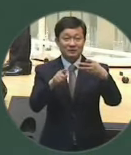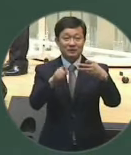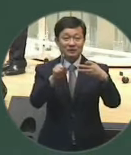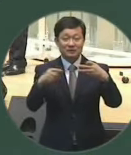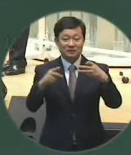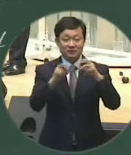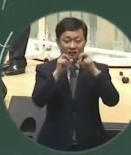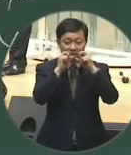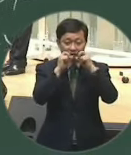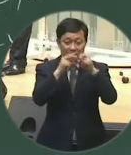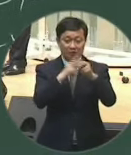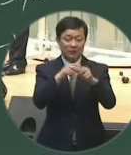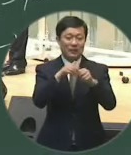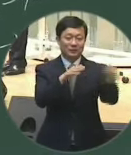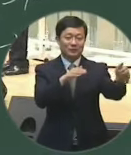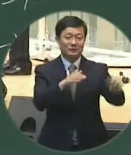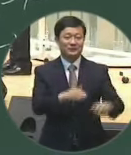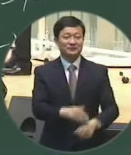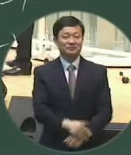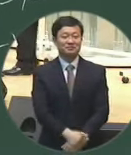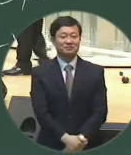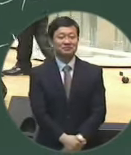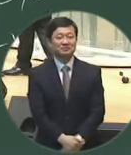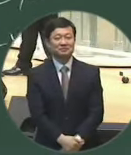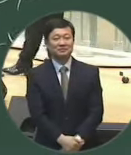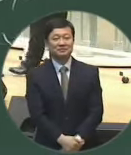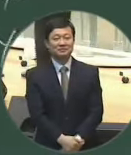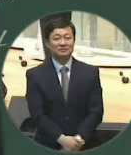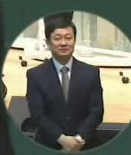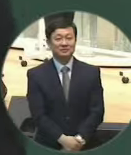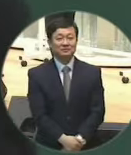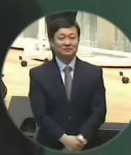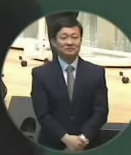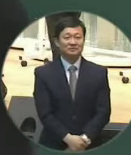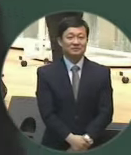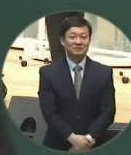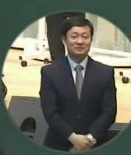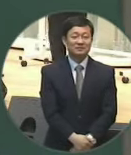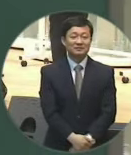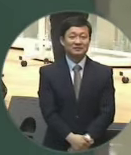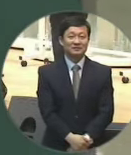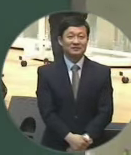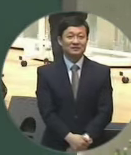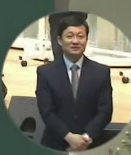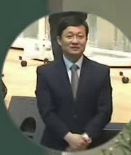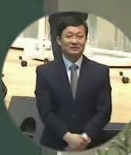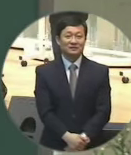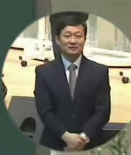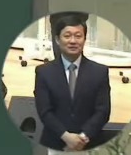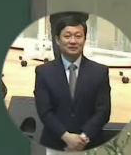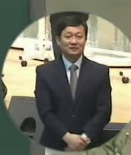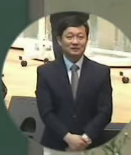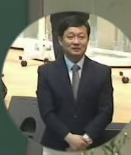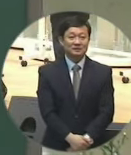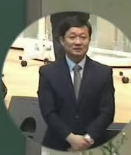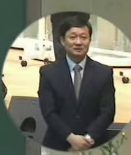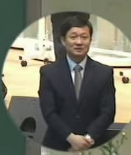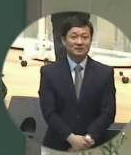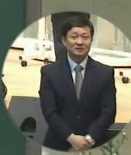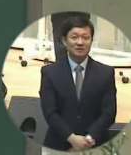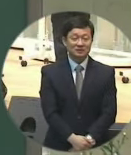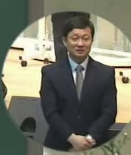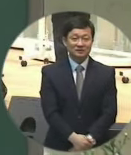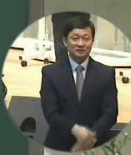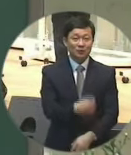the missionaries. 선교사 파송도 이렇게 돼야 돼요. We have to do our missions commissioning services like this. 모든 중직자는